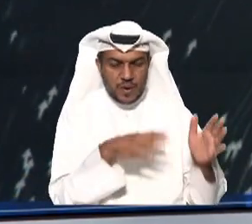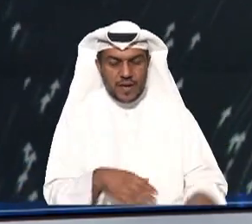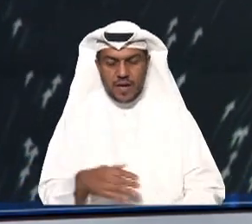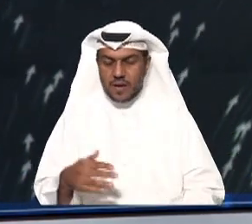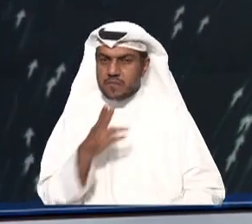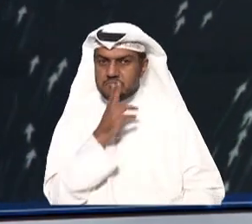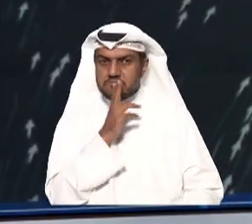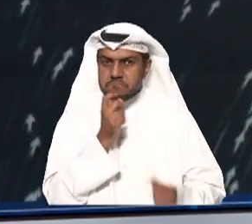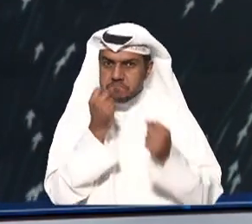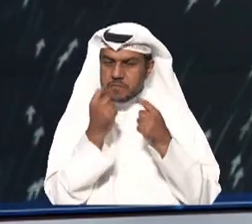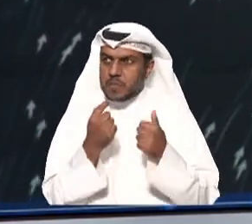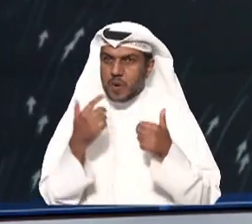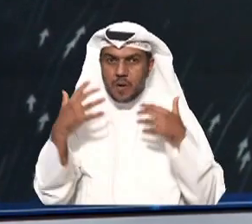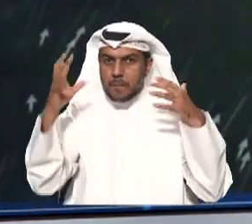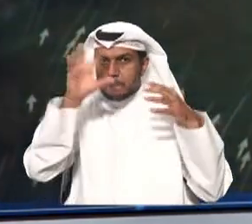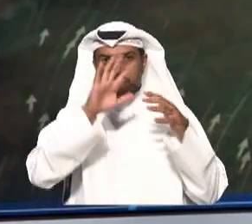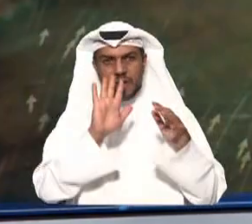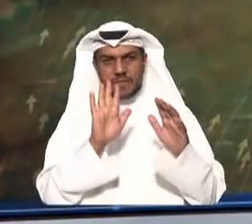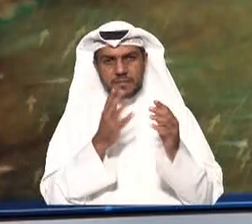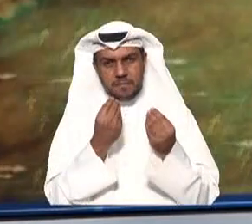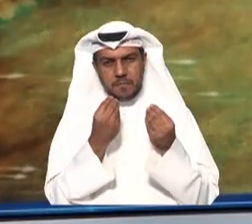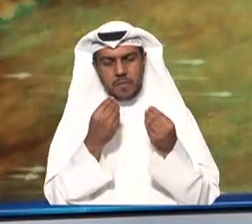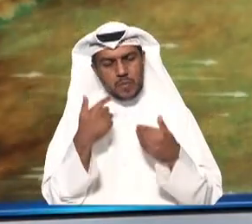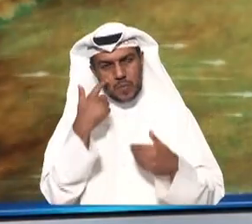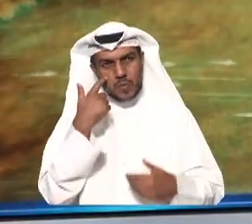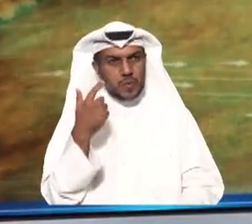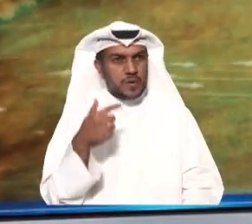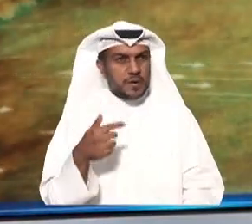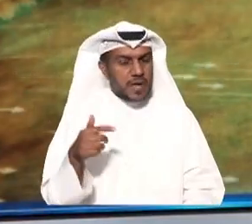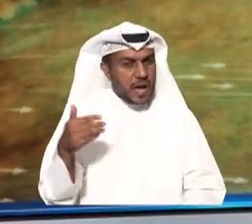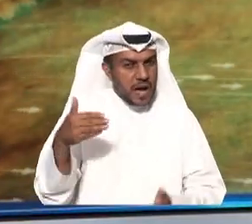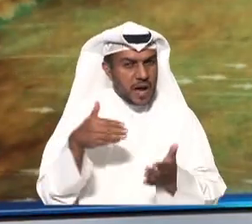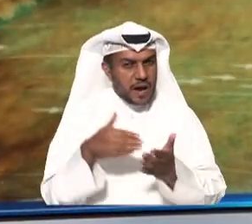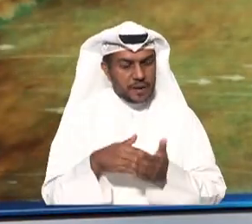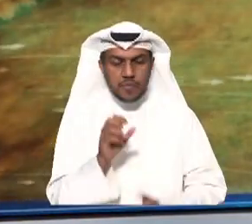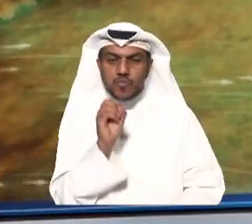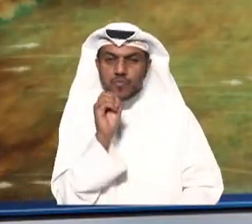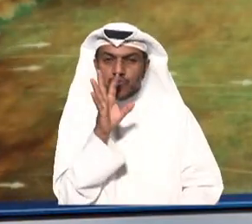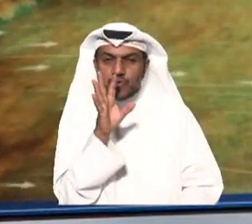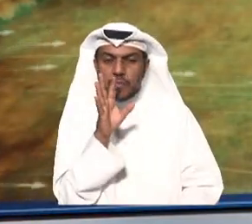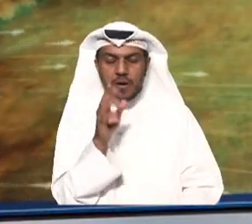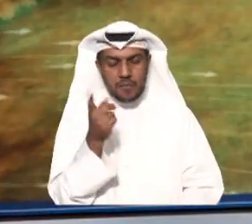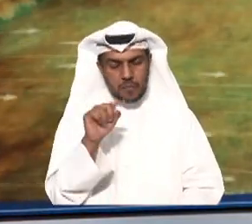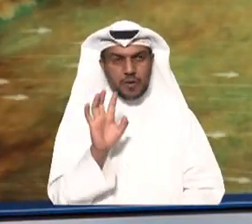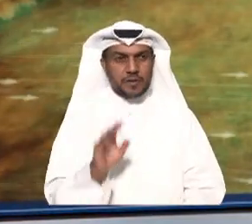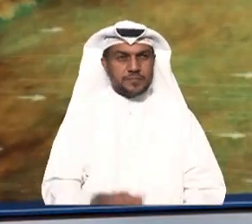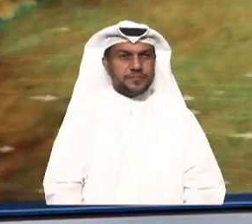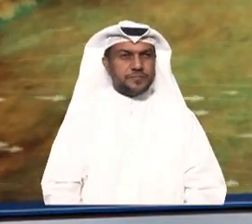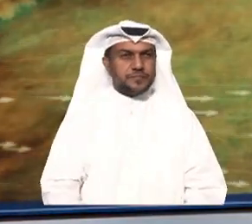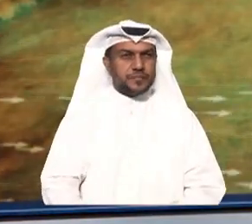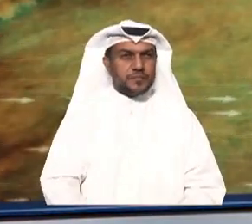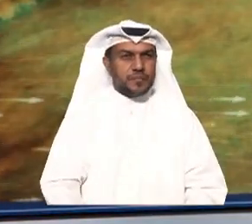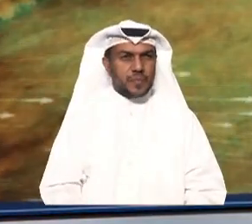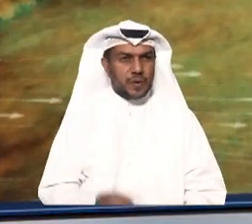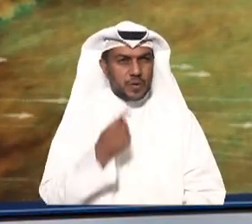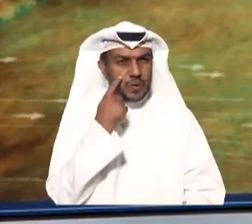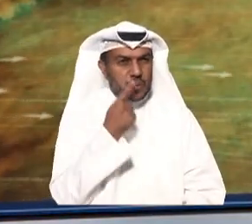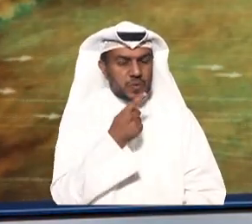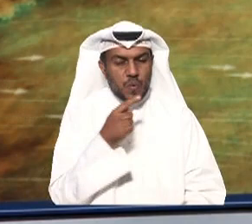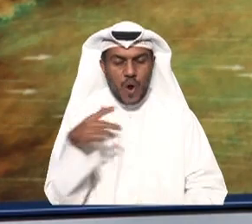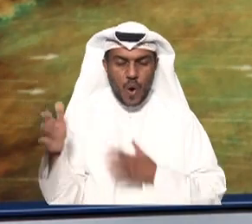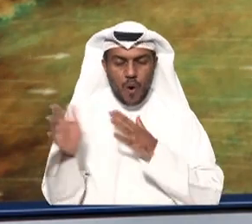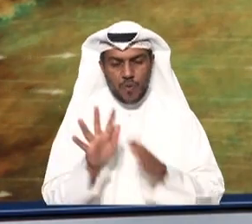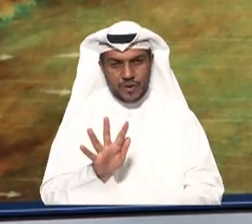صافية خالية من السحب ومتوقع راح تستمر معنا حتى ساعات الصباح الأولى من يوم الغد، مع عودة الرياح